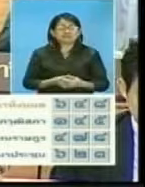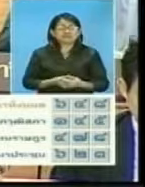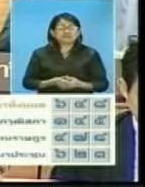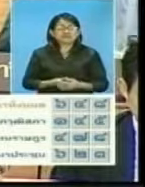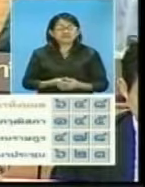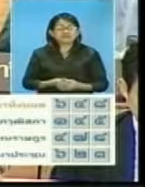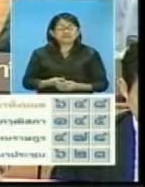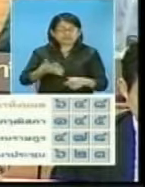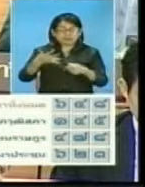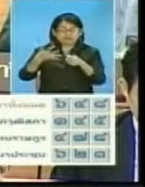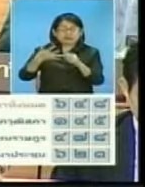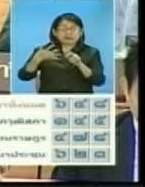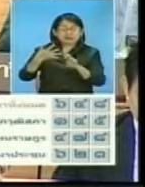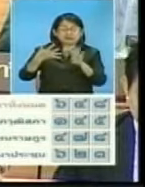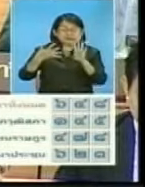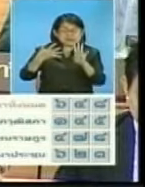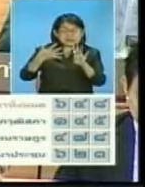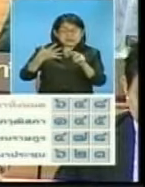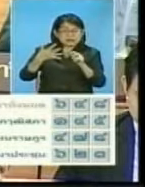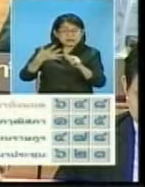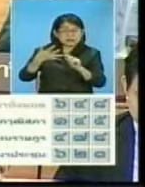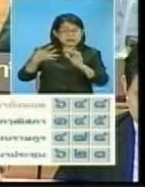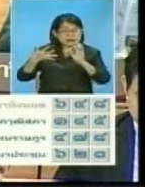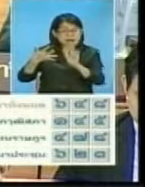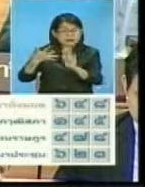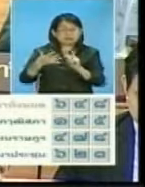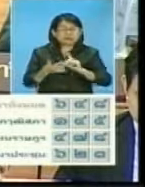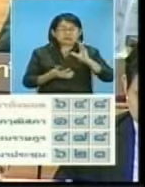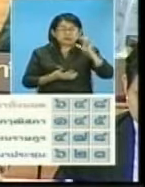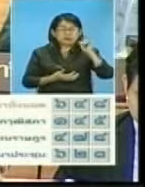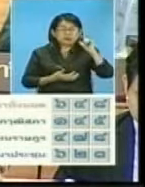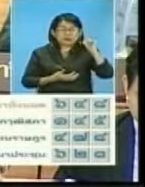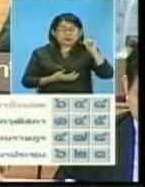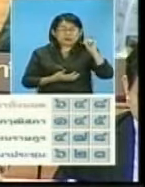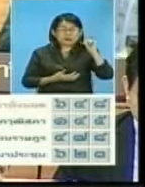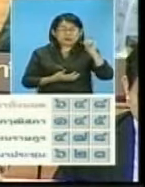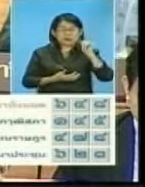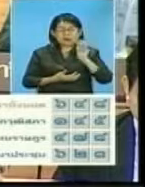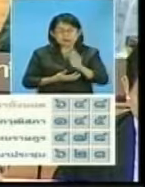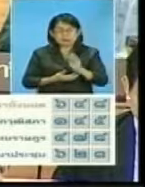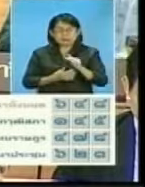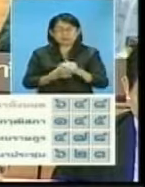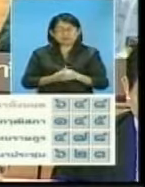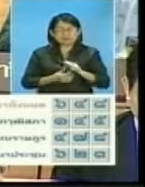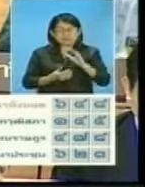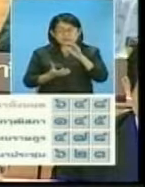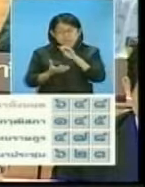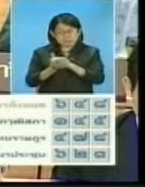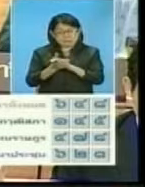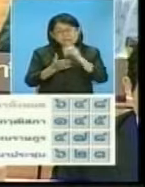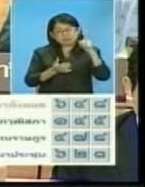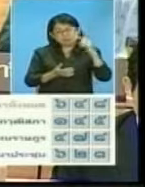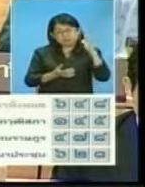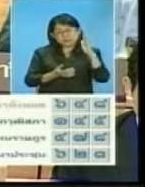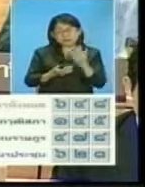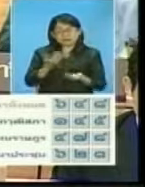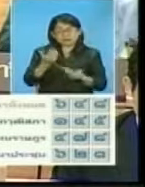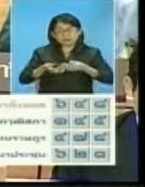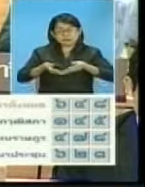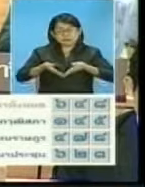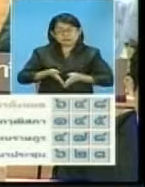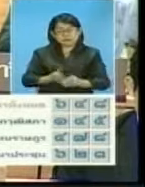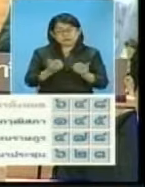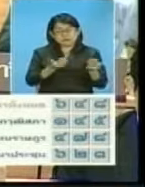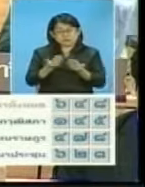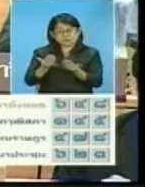นะครับในวงเล็บ4นั้นก็คือห้ามบุพการีหรือพ่อแม่คู่สมรสหรือบุตรของคู่ดำรงตำ